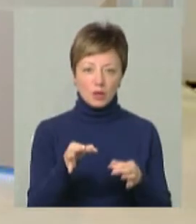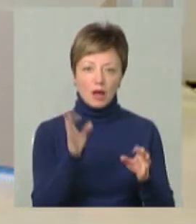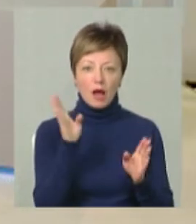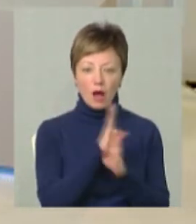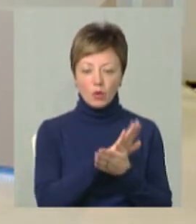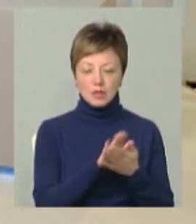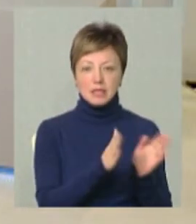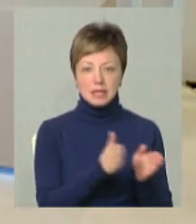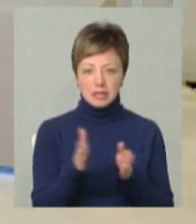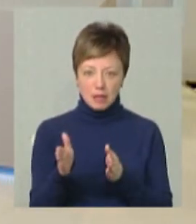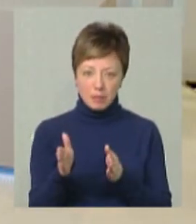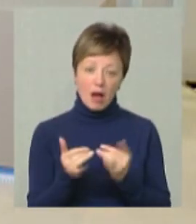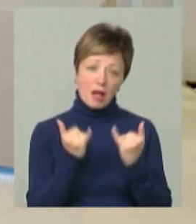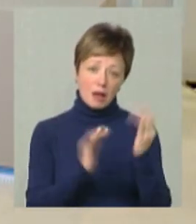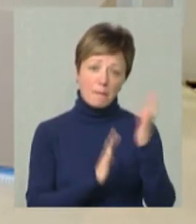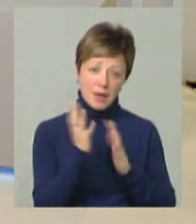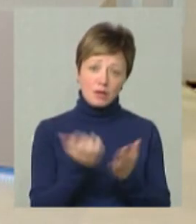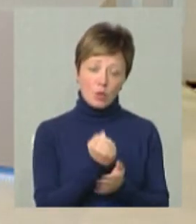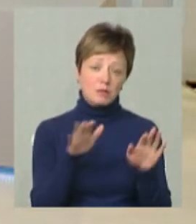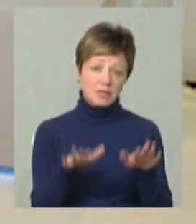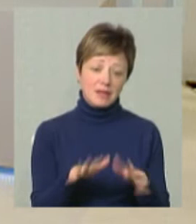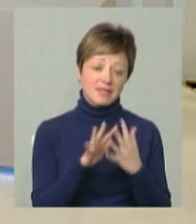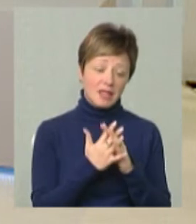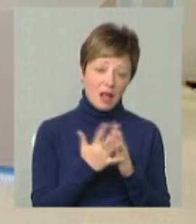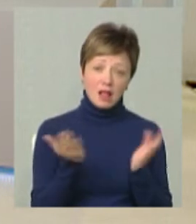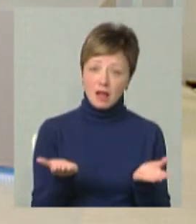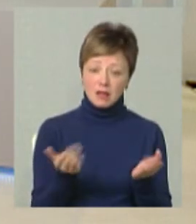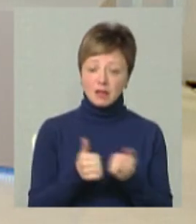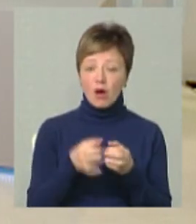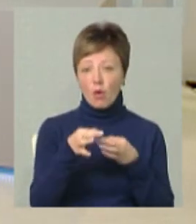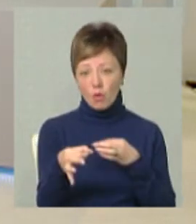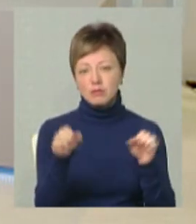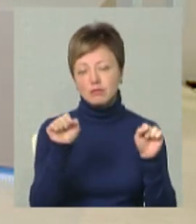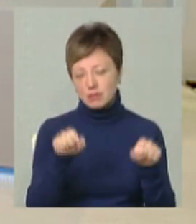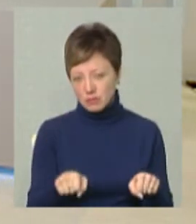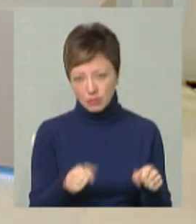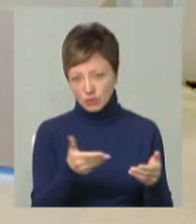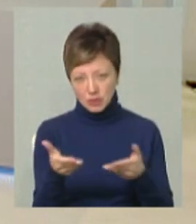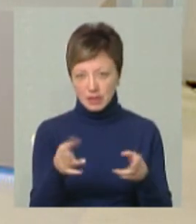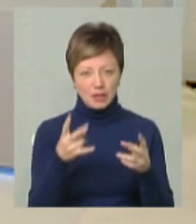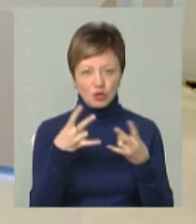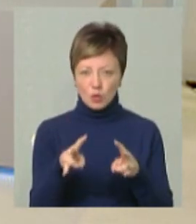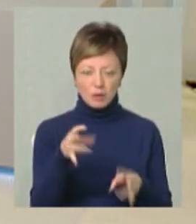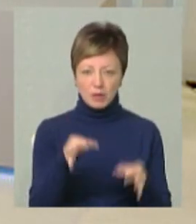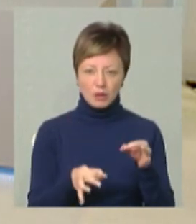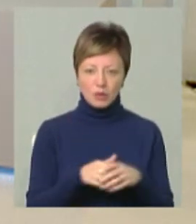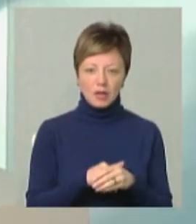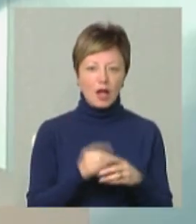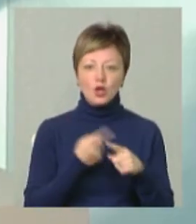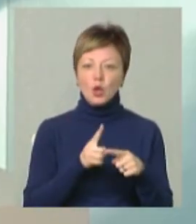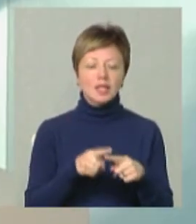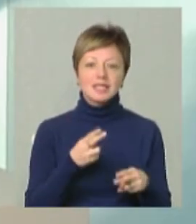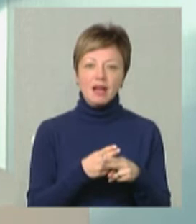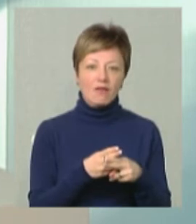екосистем. А для парків знаходити місця в селах, на околицях, там, де це не шкодить природі. То не